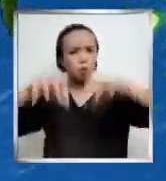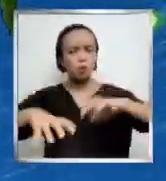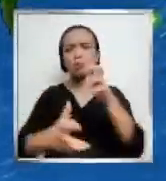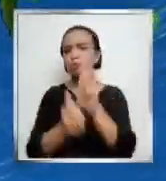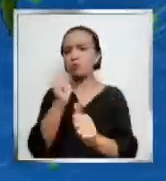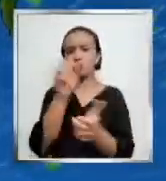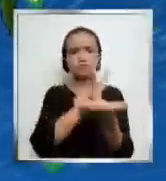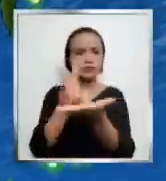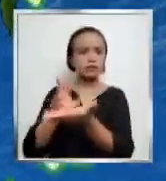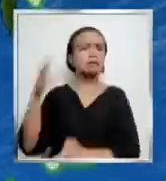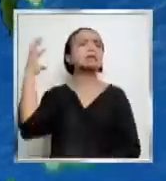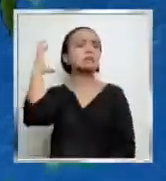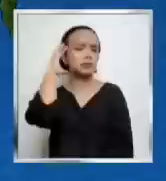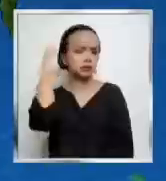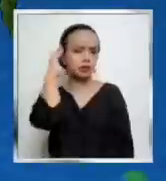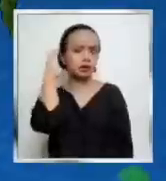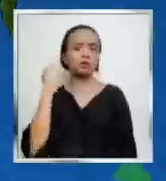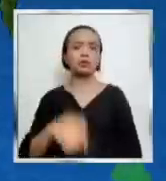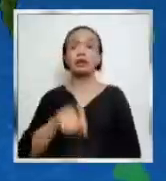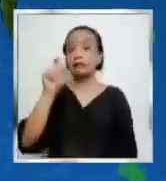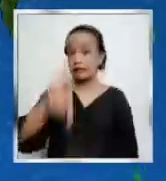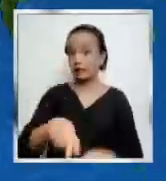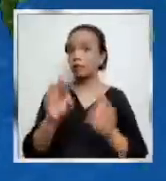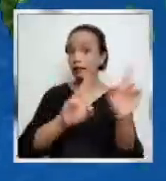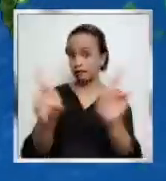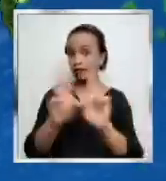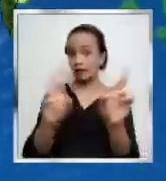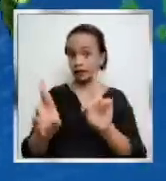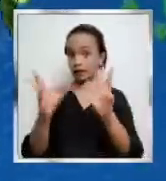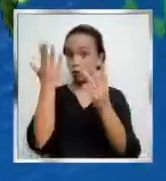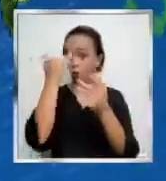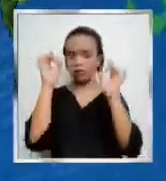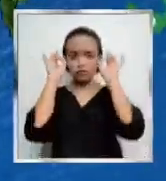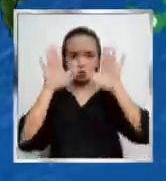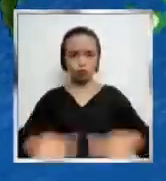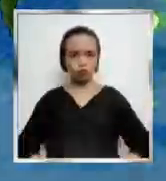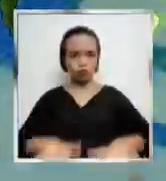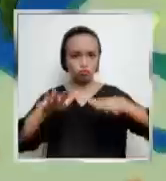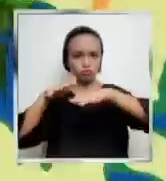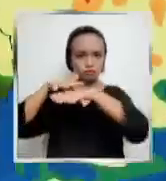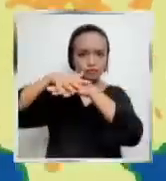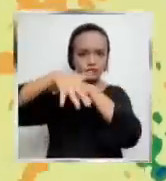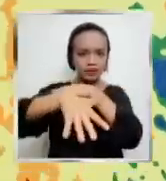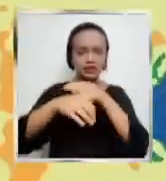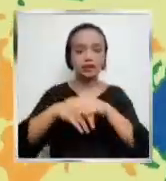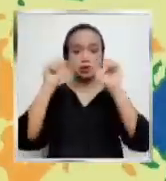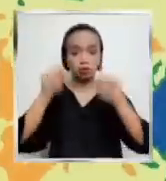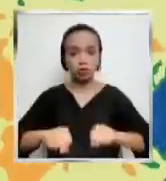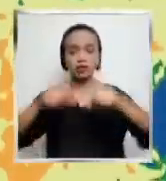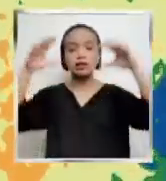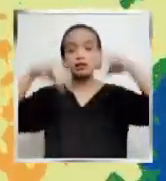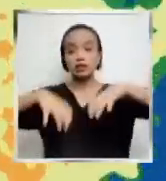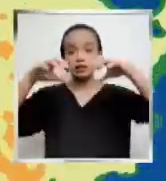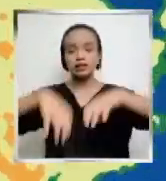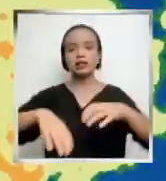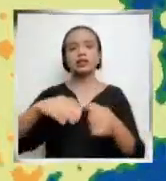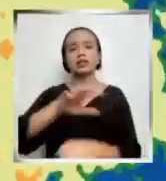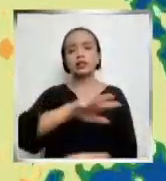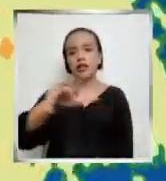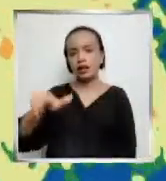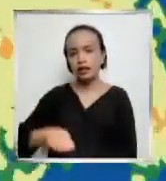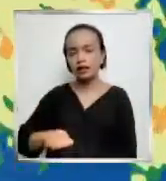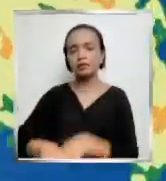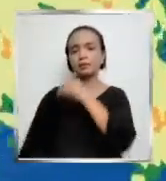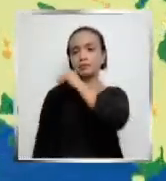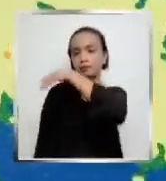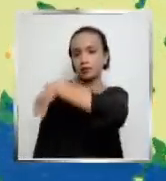Mindanao. Maging I am ready po ha sa bantalang baha o pagguho ng lupa. Posible ring ulanin ng Cagayan, Apayao, ilang bahagi ng